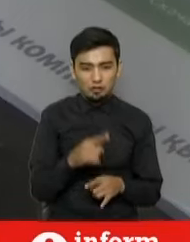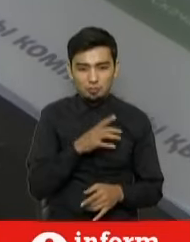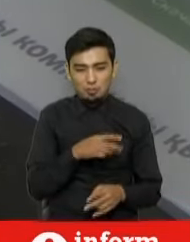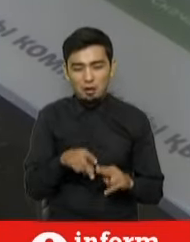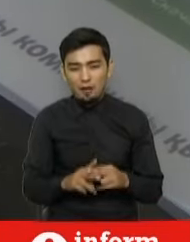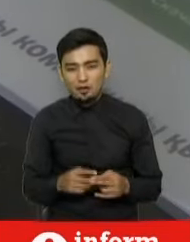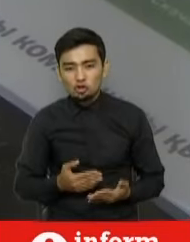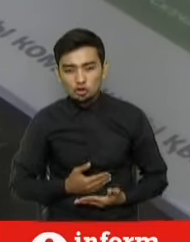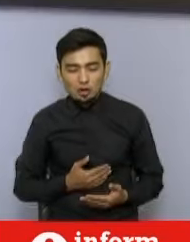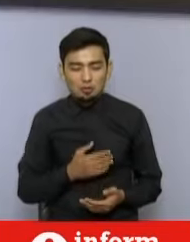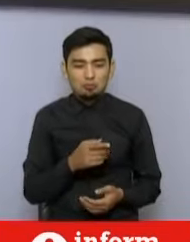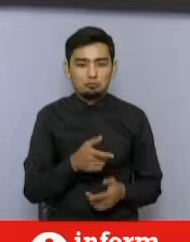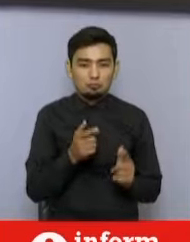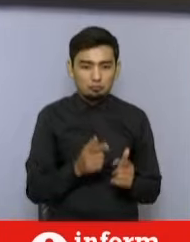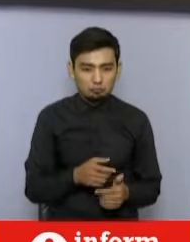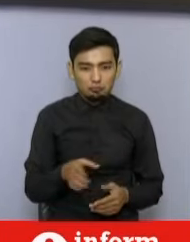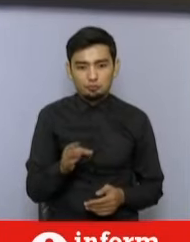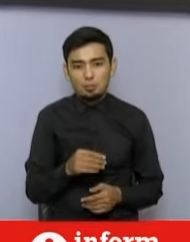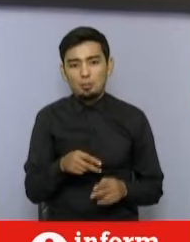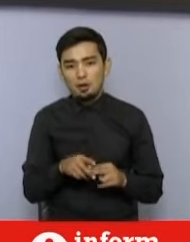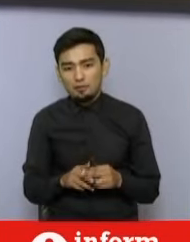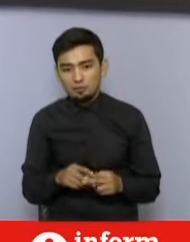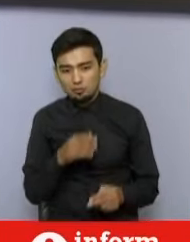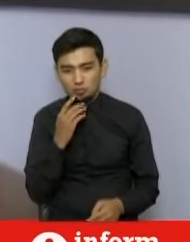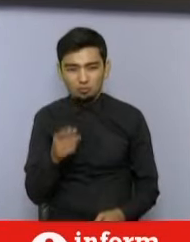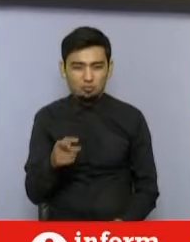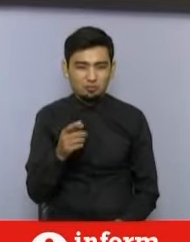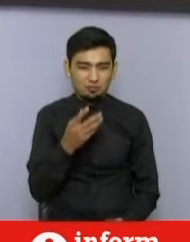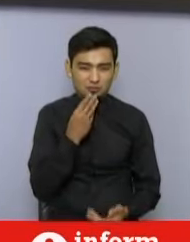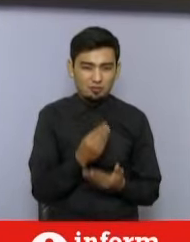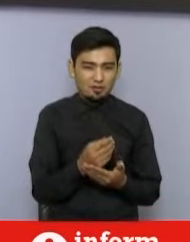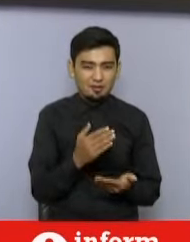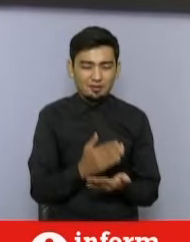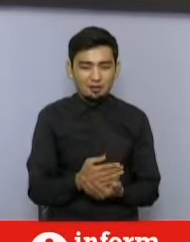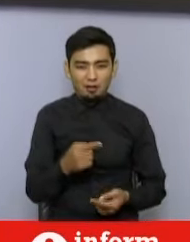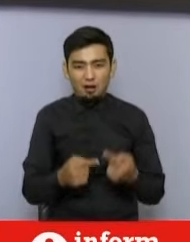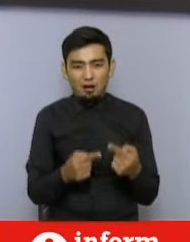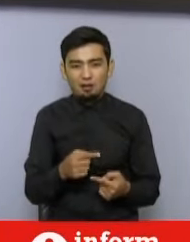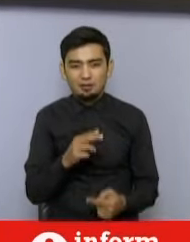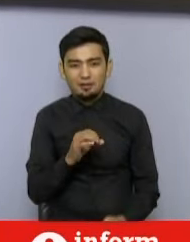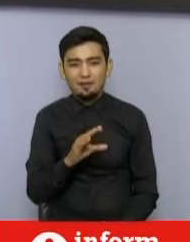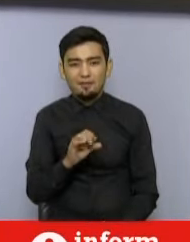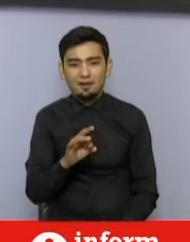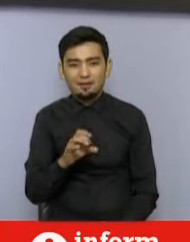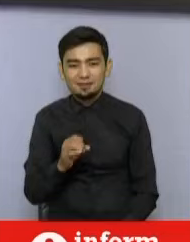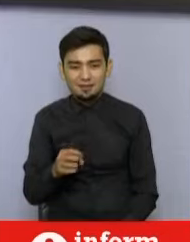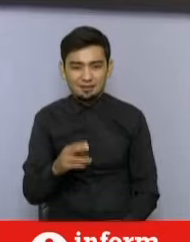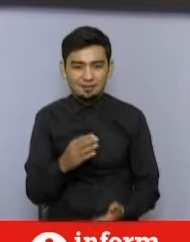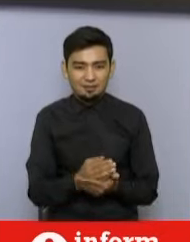жителей, говорят в администрации. Я как поняла, у них между собой, ну, вот идет диверсия, как я поняла, конкретная.